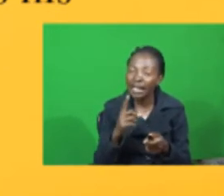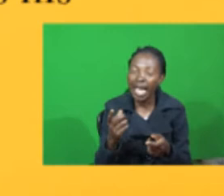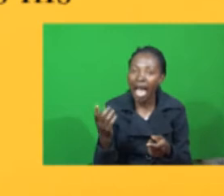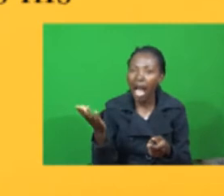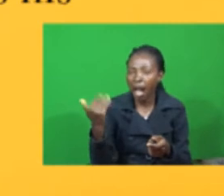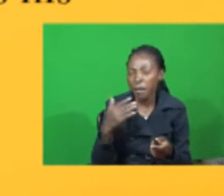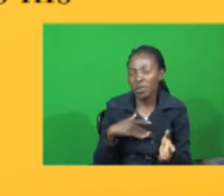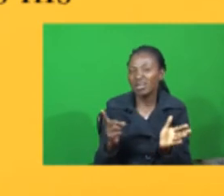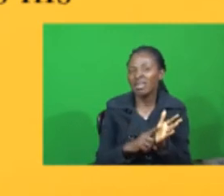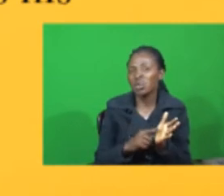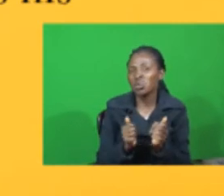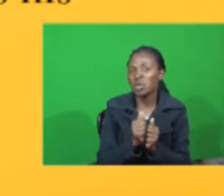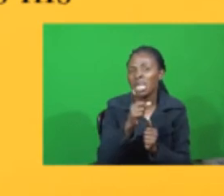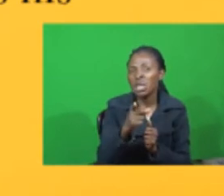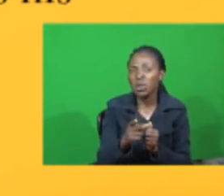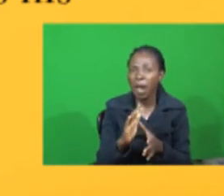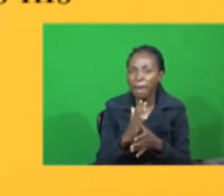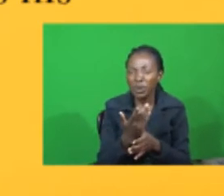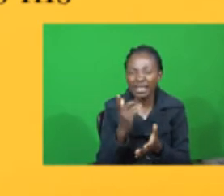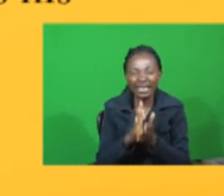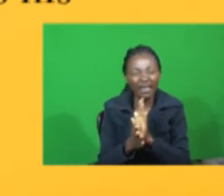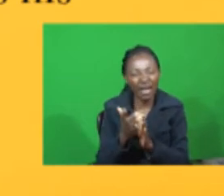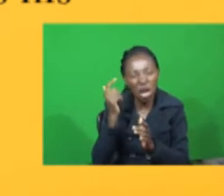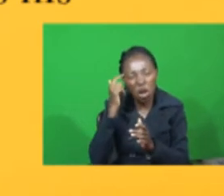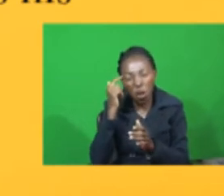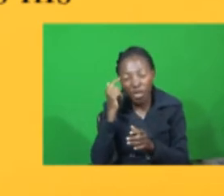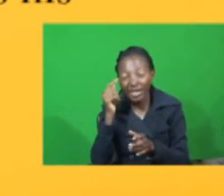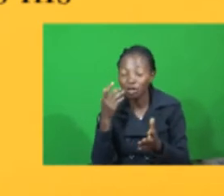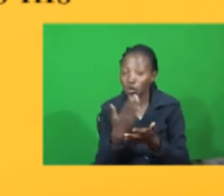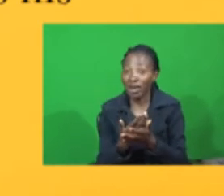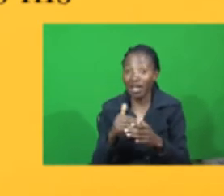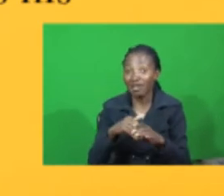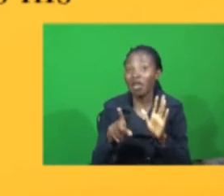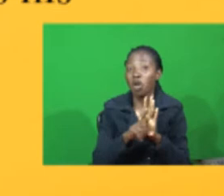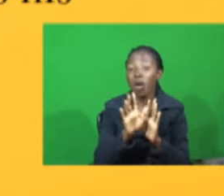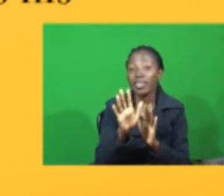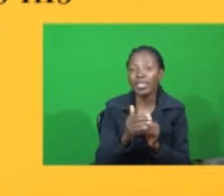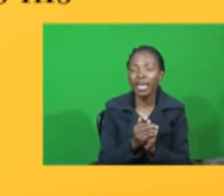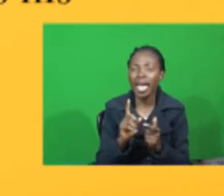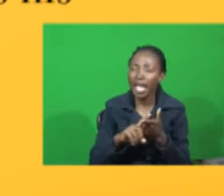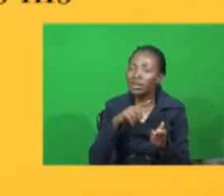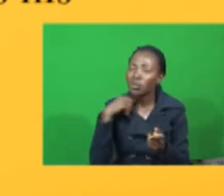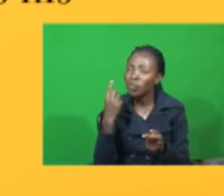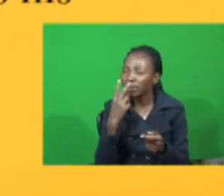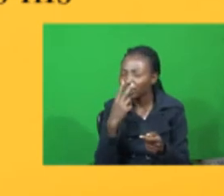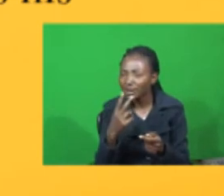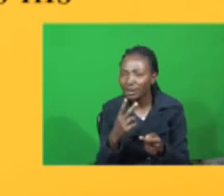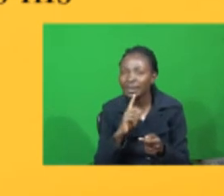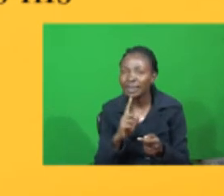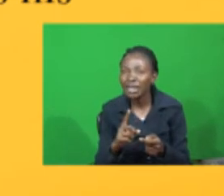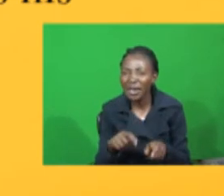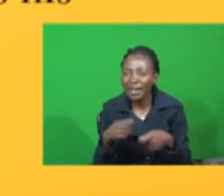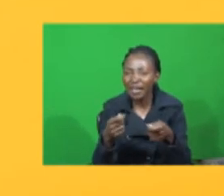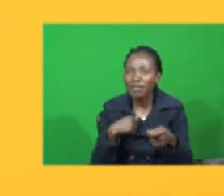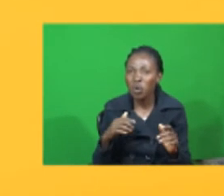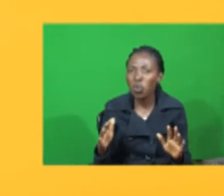ndipinde kwauri nokuti wakanga asingazivi kuti mukadzi womwana komana wake iye akati unogondipeiko kuti